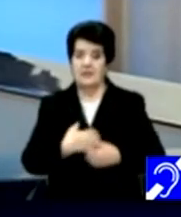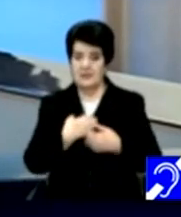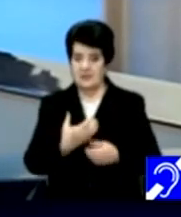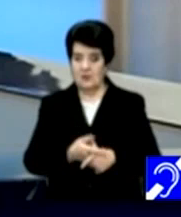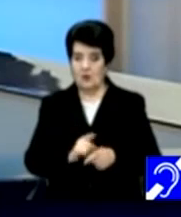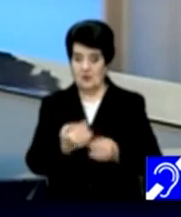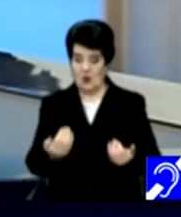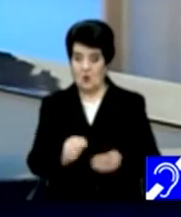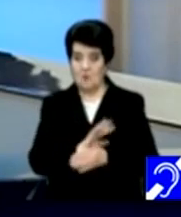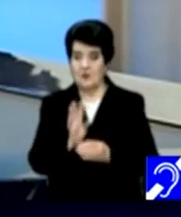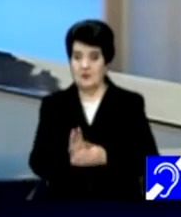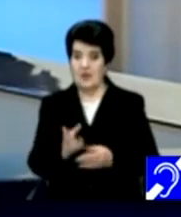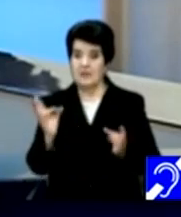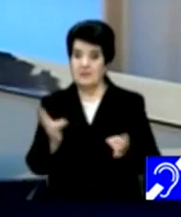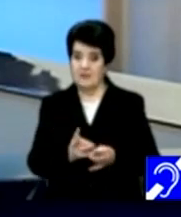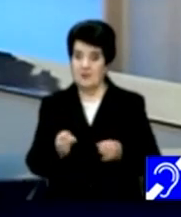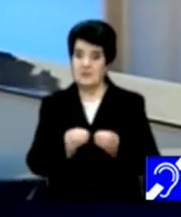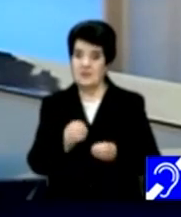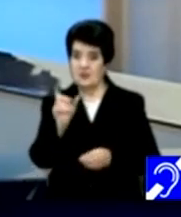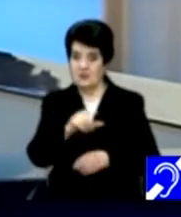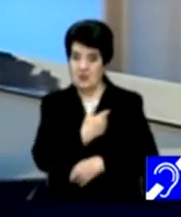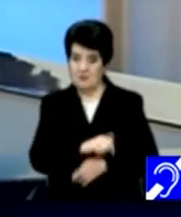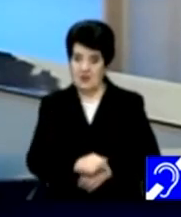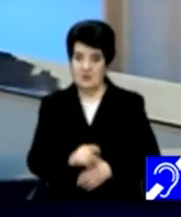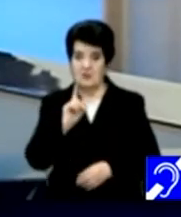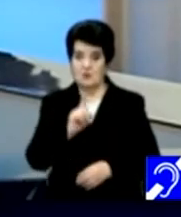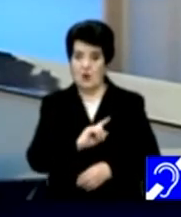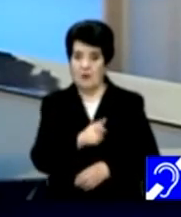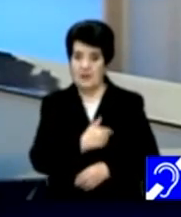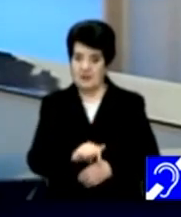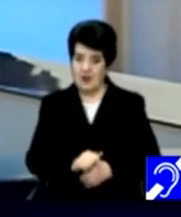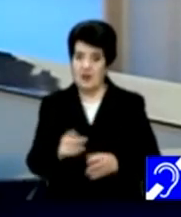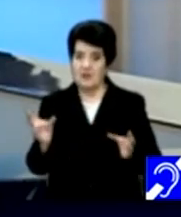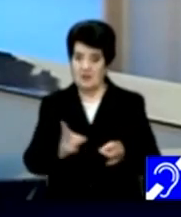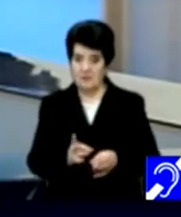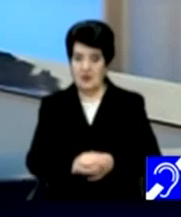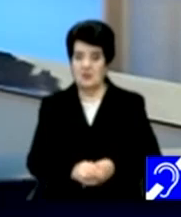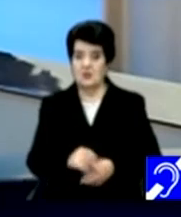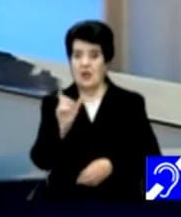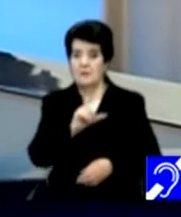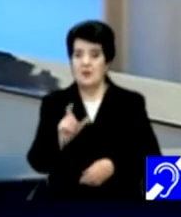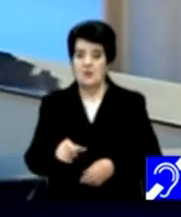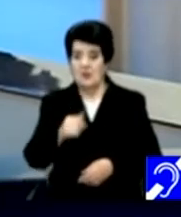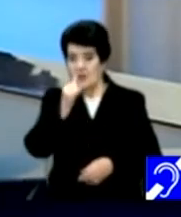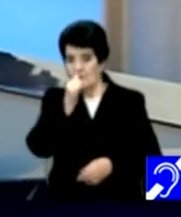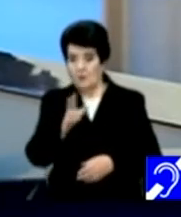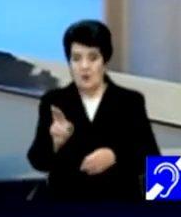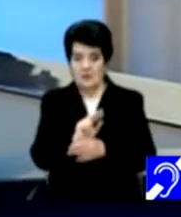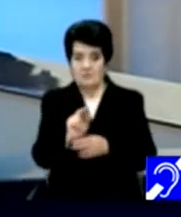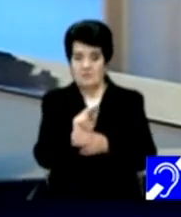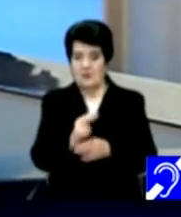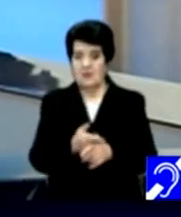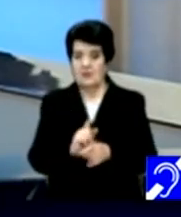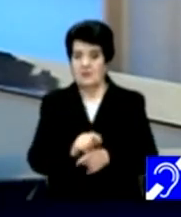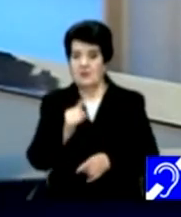în pandemie. Este nevoie de zeci de medici și asistente medicale, fără de care tratamentul pacienților este imposibil și devine un